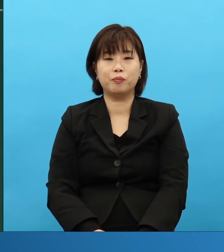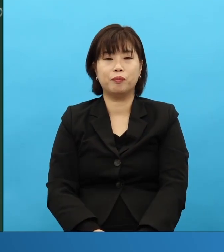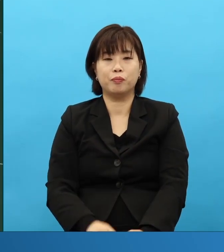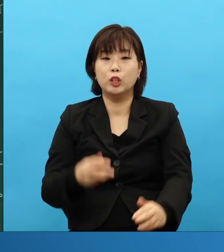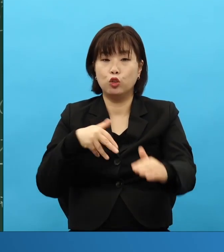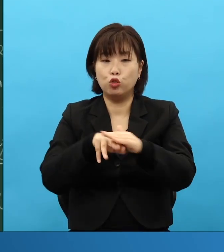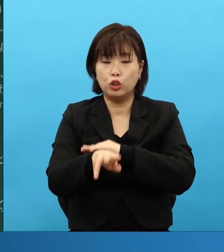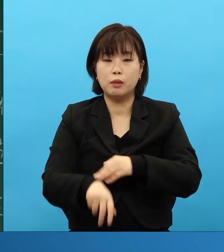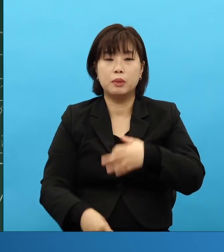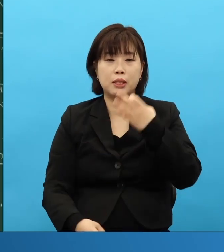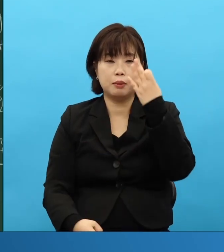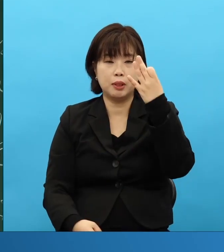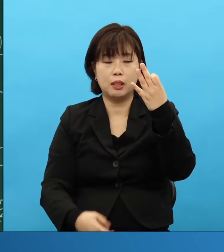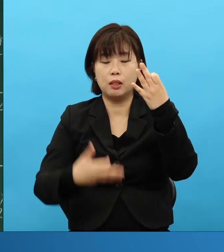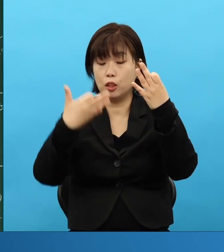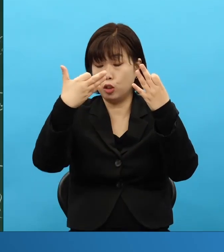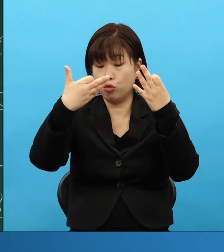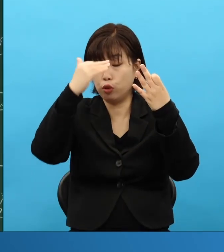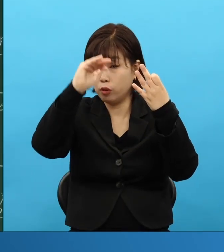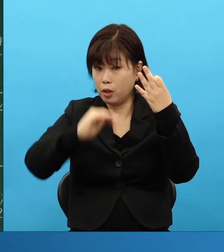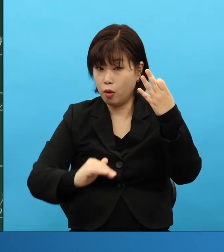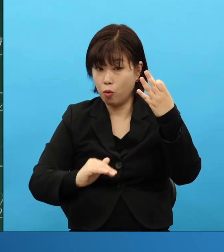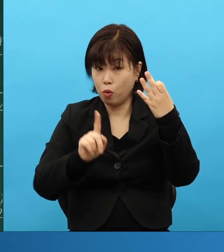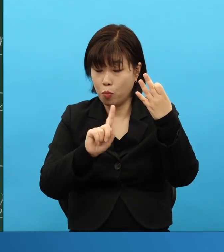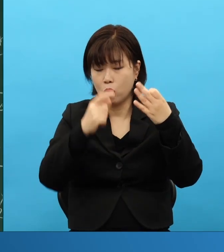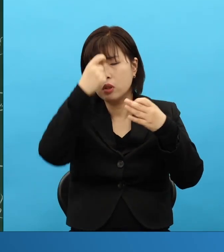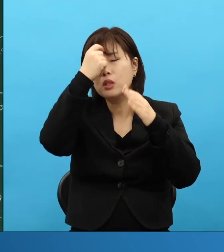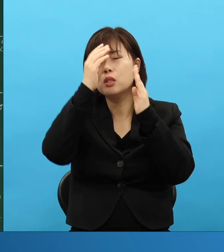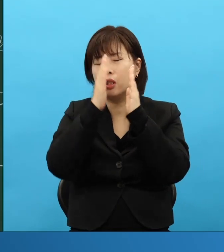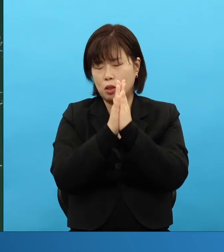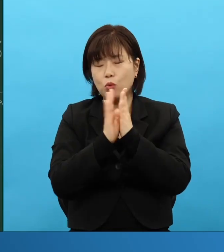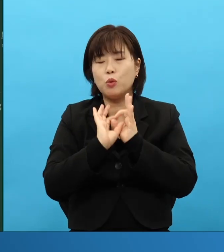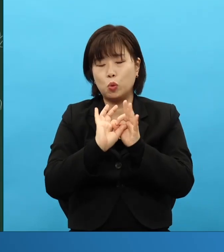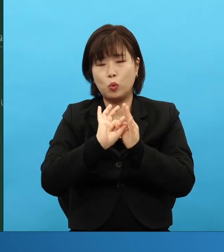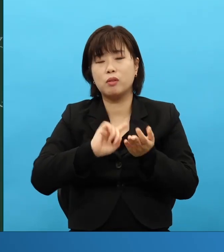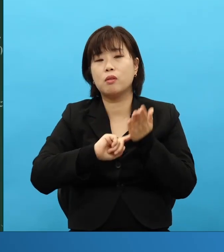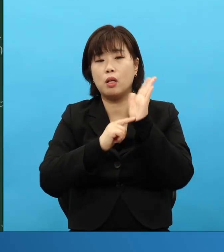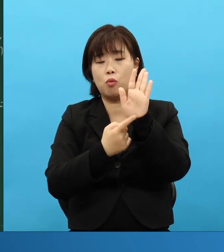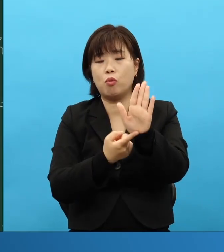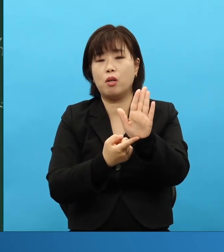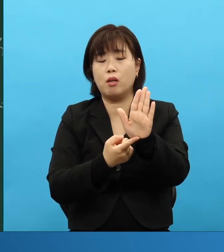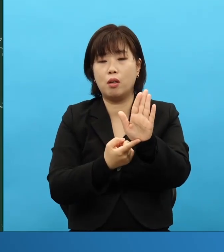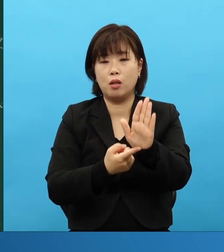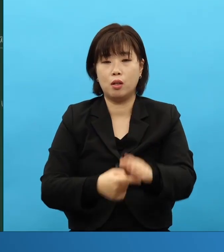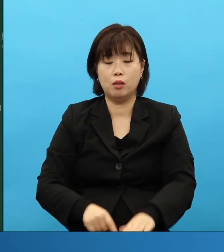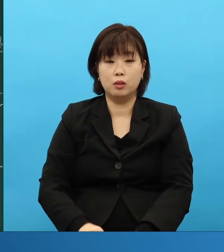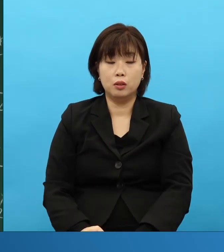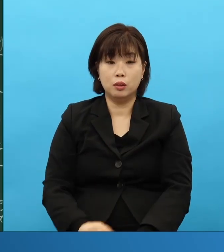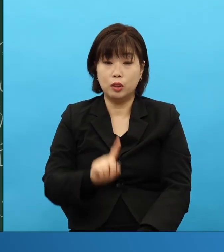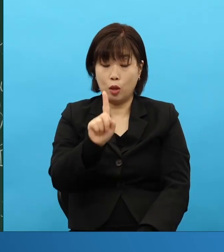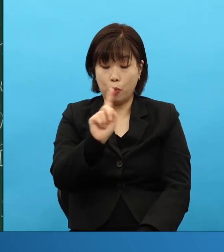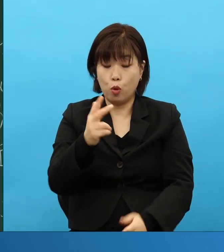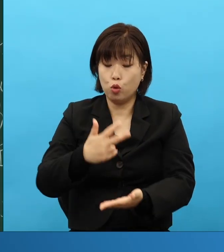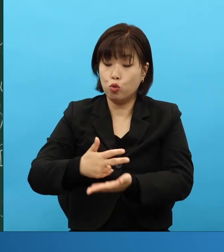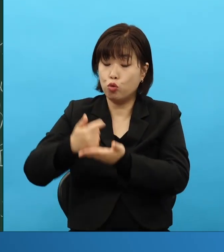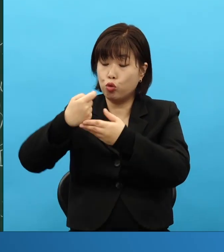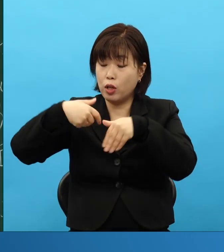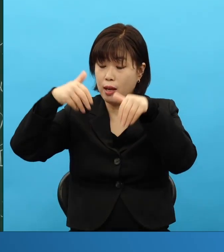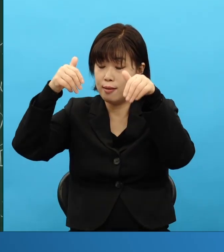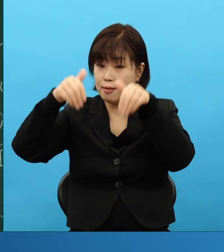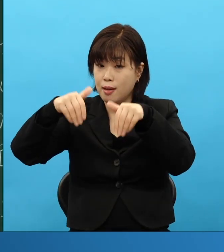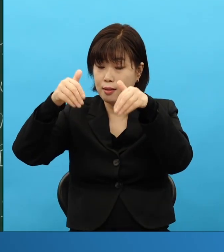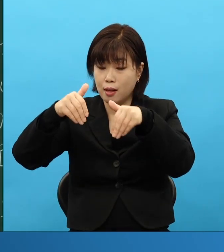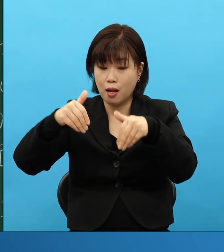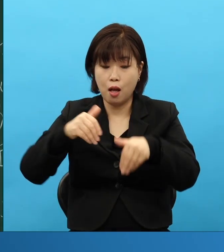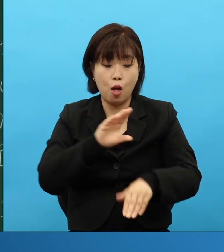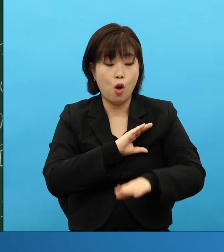출애굽기 14장 19절. 是出埃及14 이런 게 다 章10节， 기도입니다. 这些都是祷告， 주의 사자가 모세 앞에서 인도하시고 是